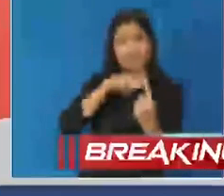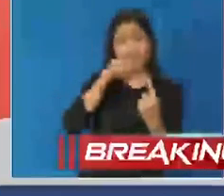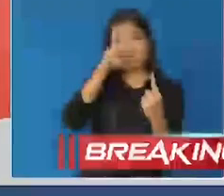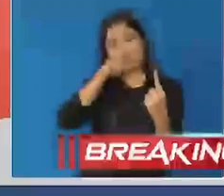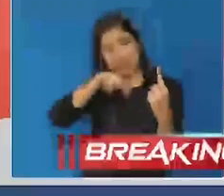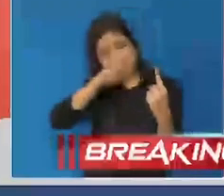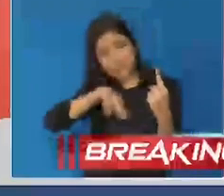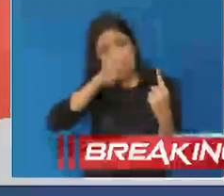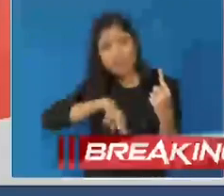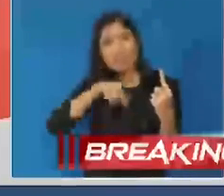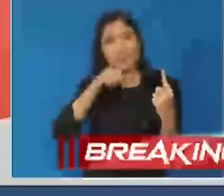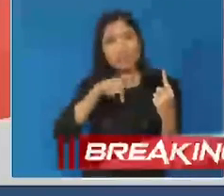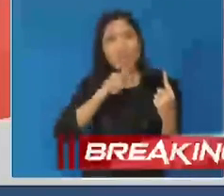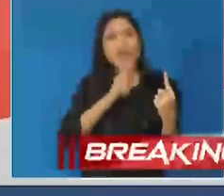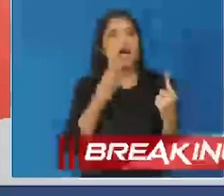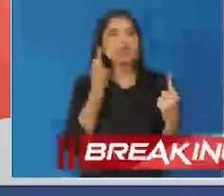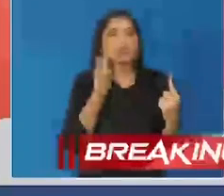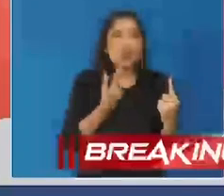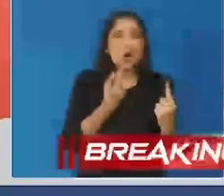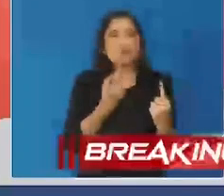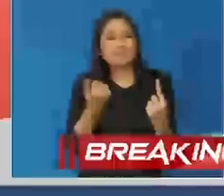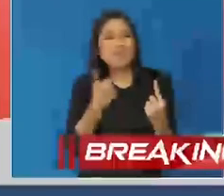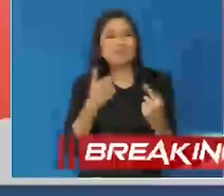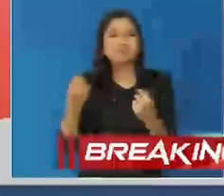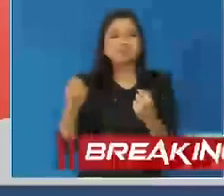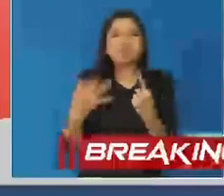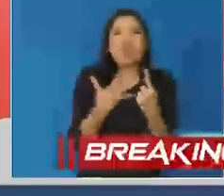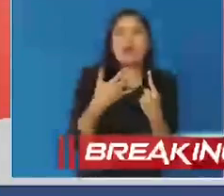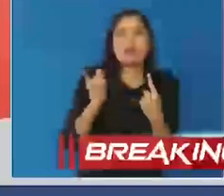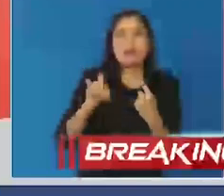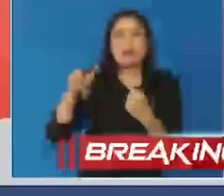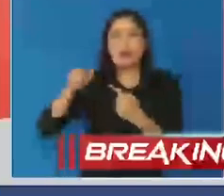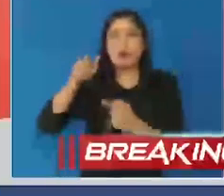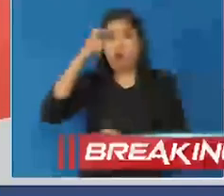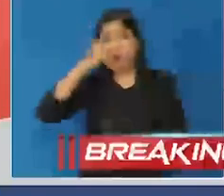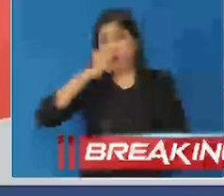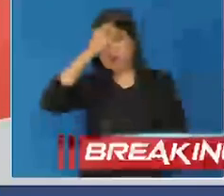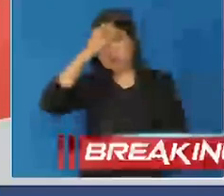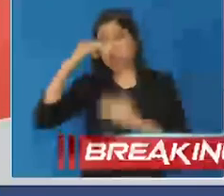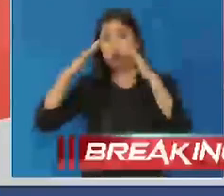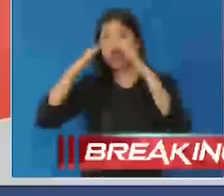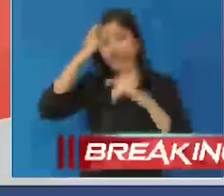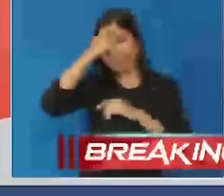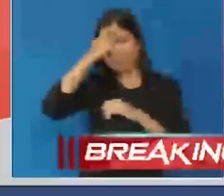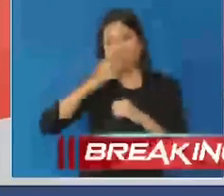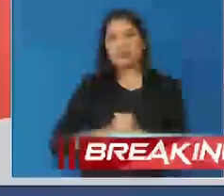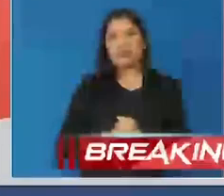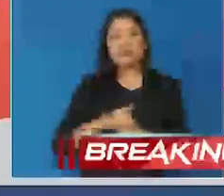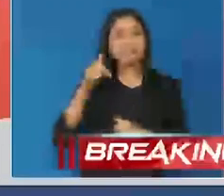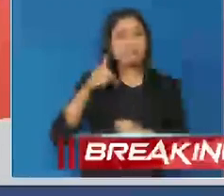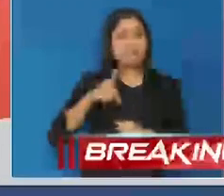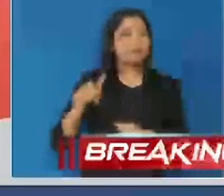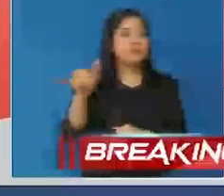resiko tertular dengan pasien positif yang kita rawat di rumah sakit ini kita laksanakan bersama-sama masyarakat